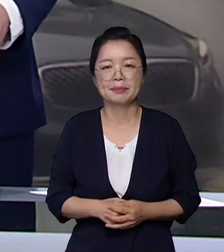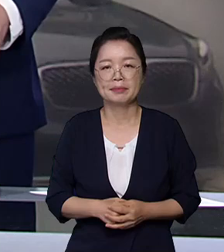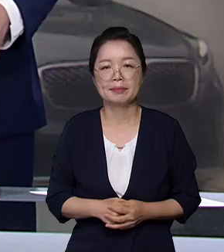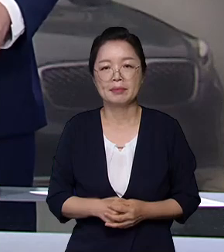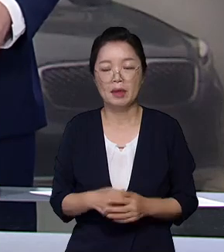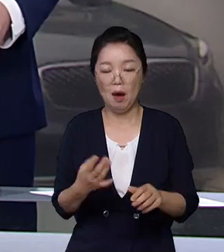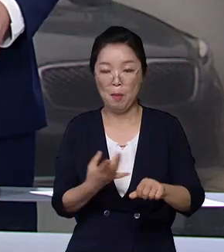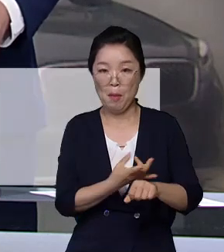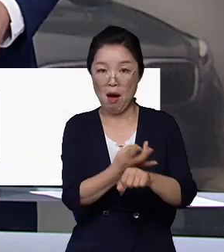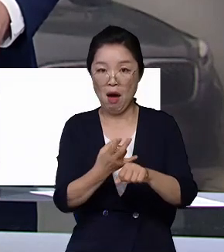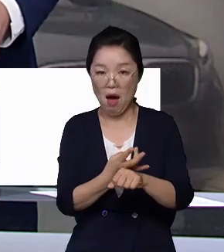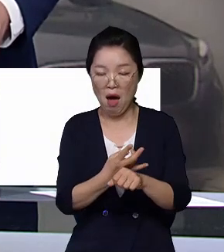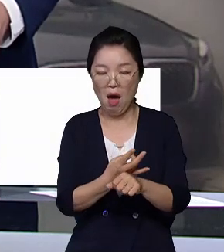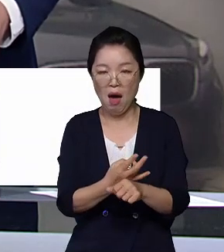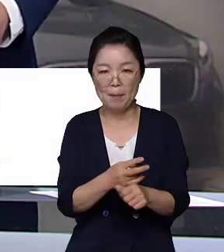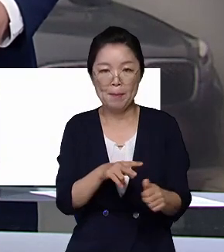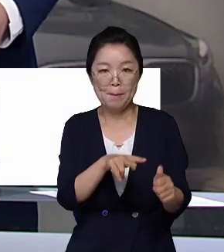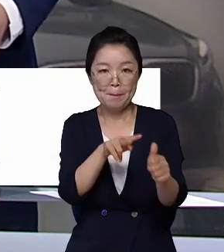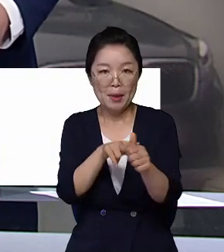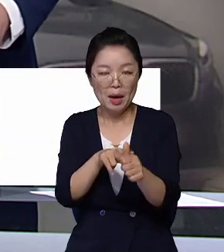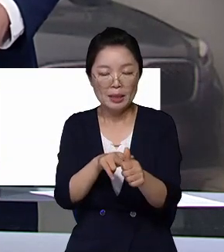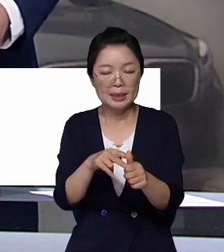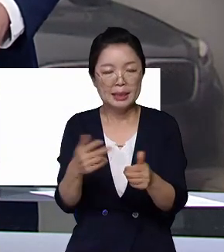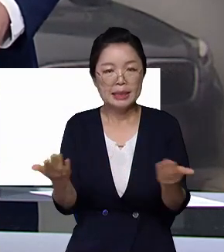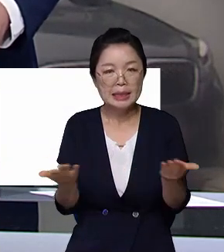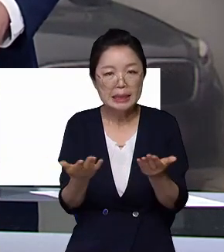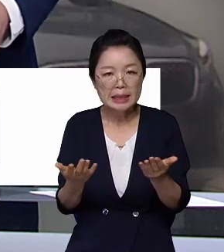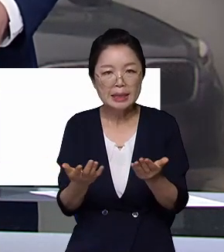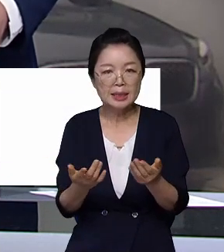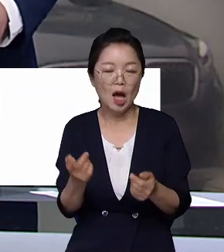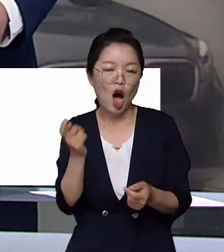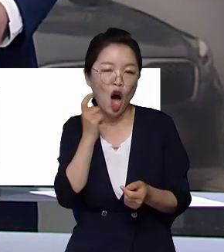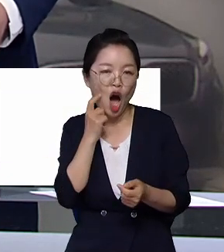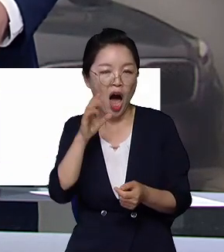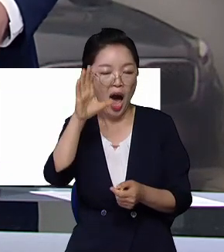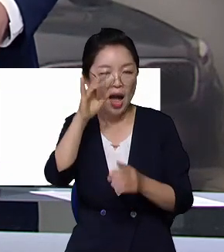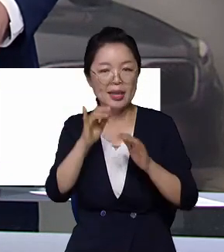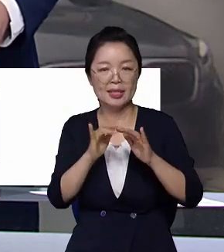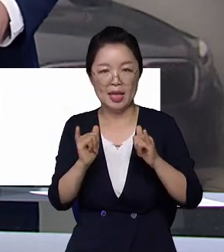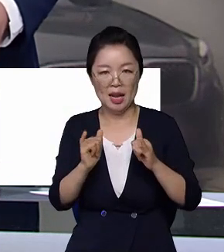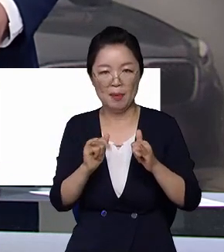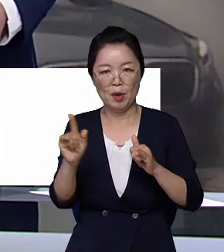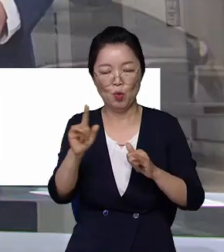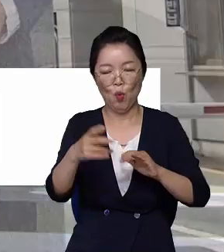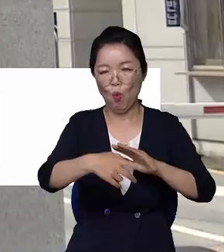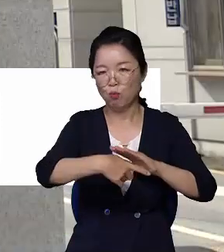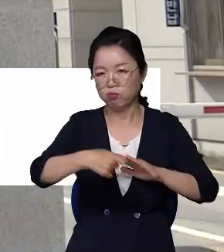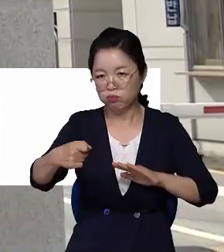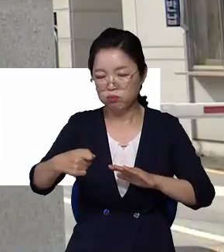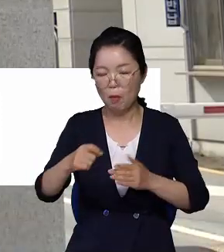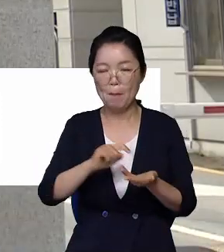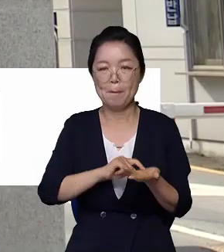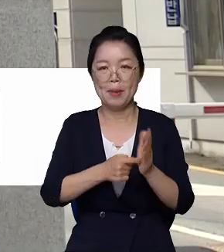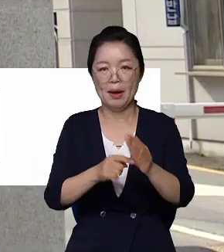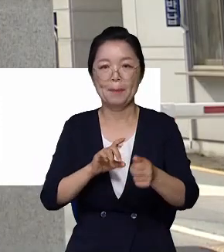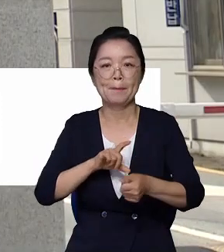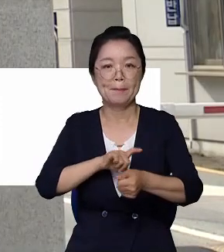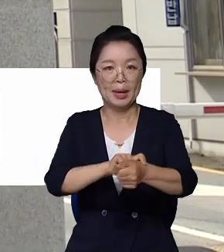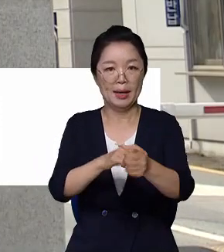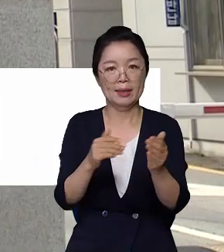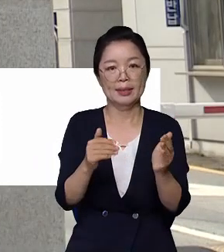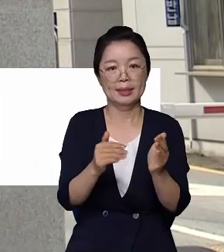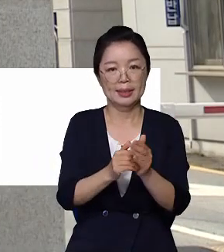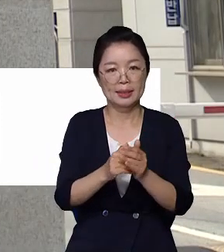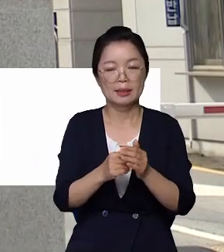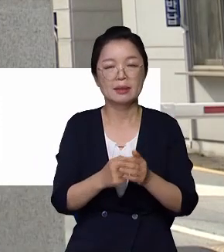편의점 아르바이트생 행세를 하며 편의점에서 수십만 원을 훔쳐 달아난 30대가 경찰에 붙잡혔습니다. 광주서부경찰서는